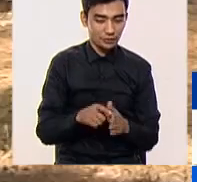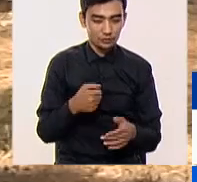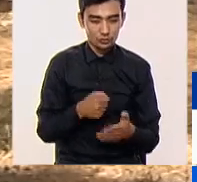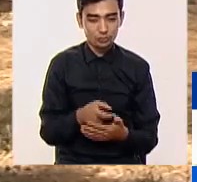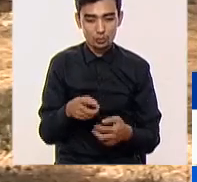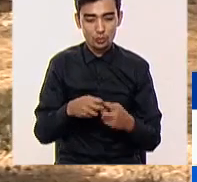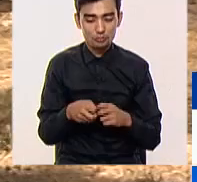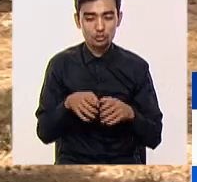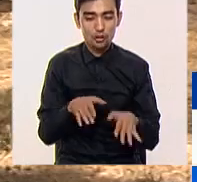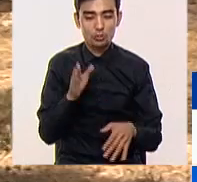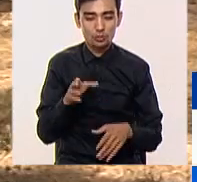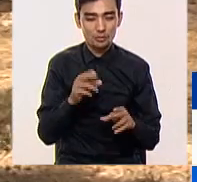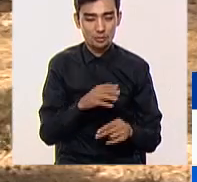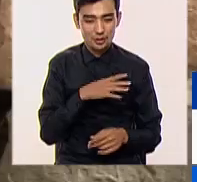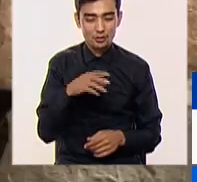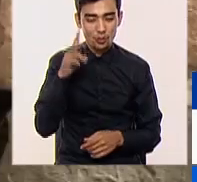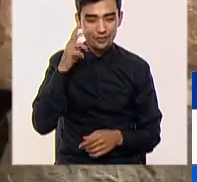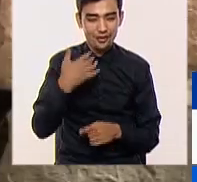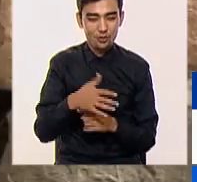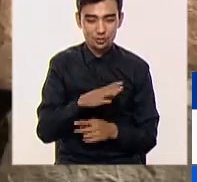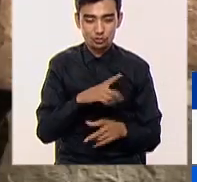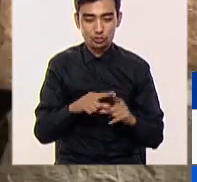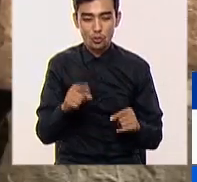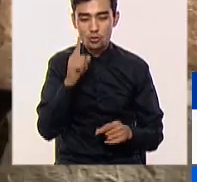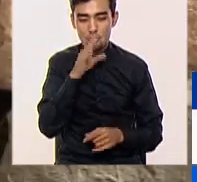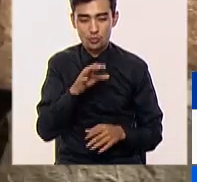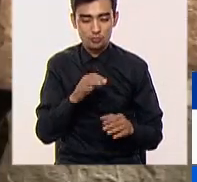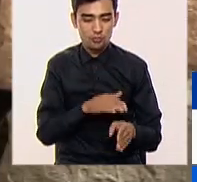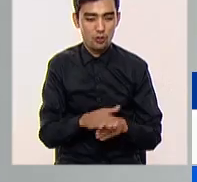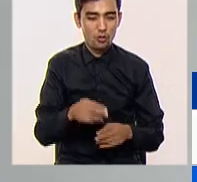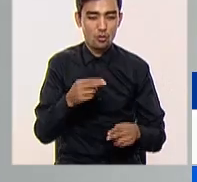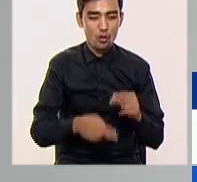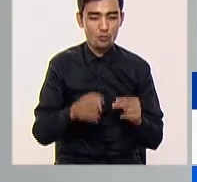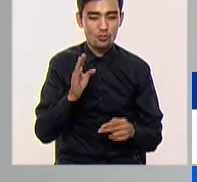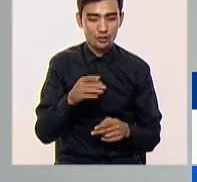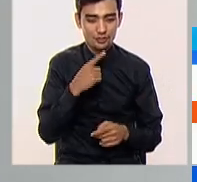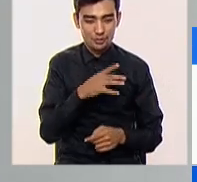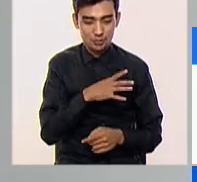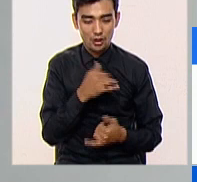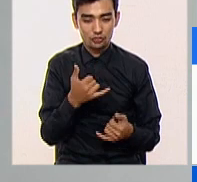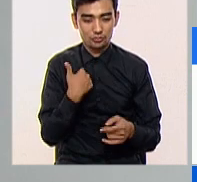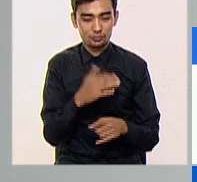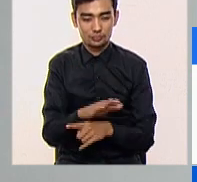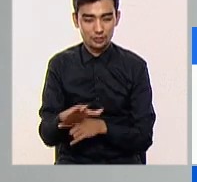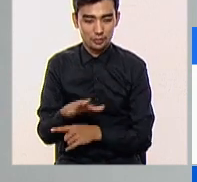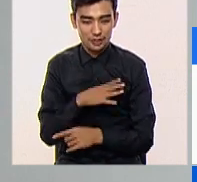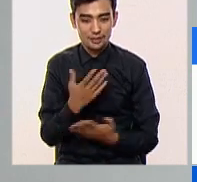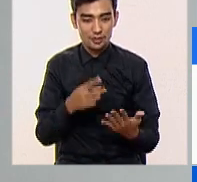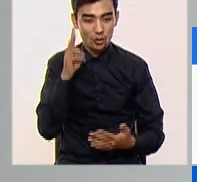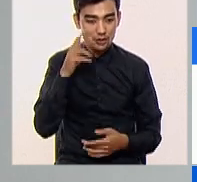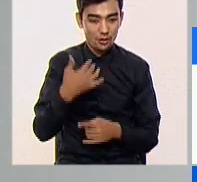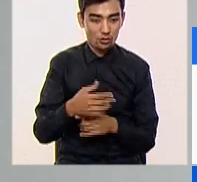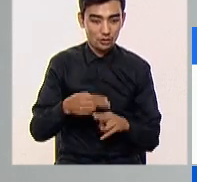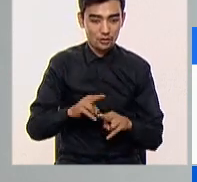түйткілді шешіп, дәретханасы далада орналасқан мектеп болмайтынын айтқан. Алдын ала тапсырма беріп айтып жатырмыз. Егер ол дәретхана болса, онда ол